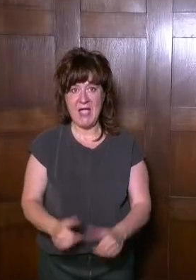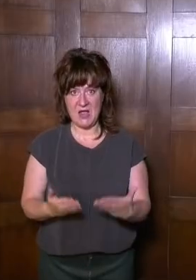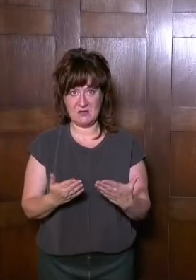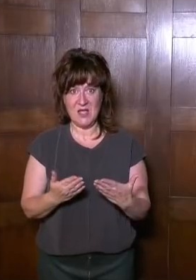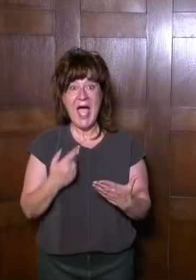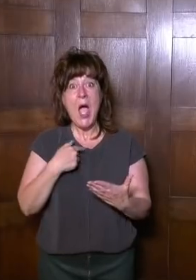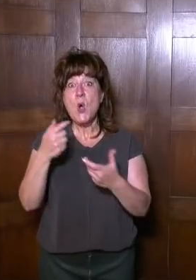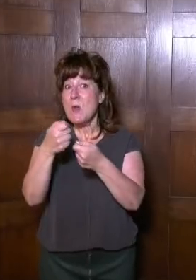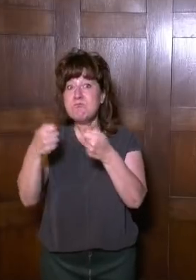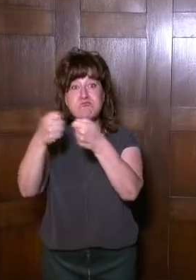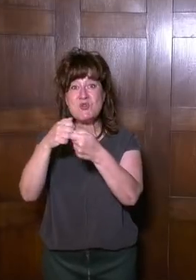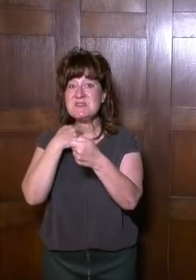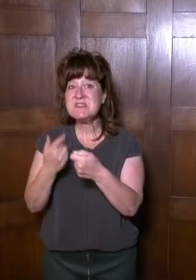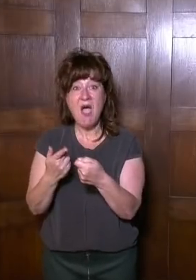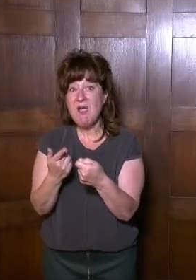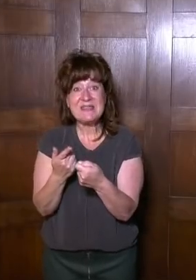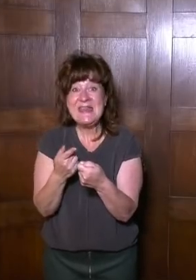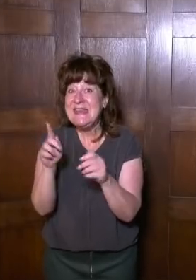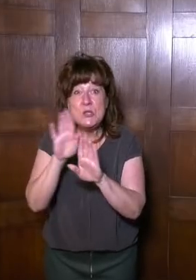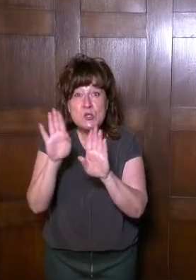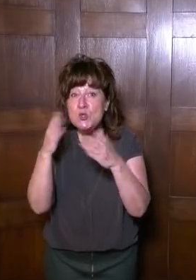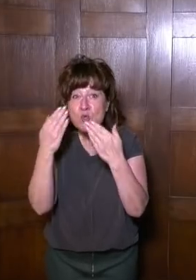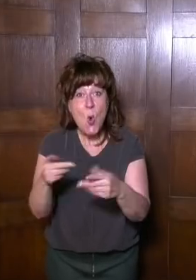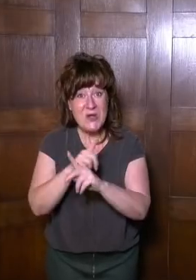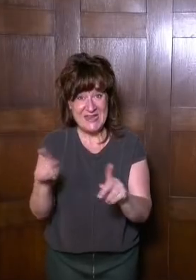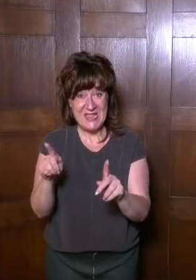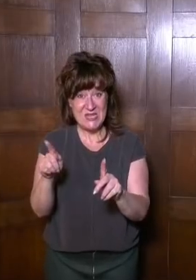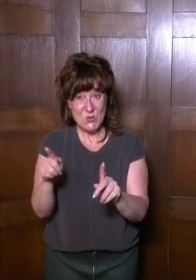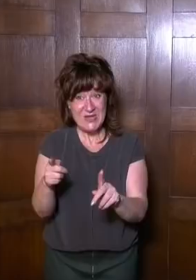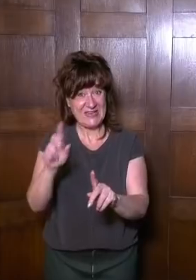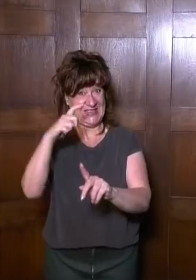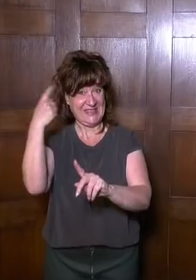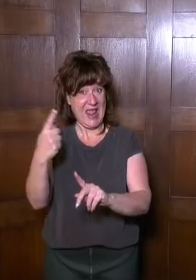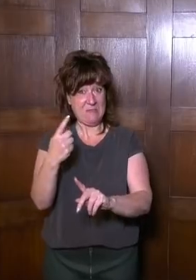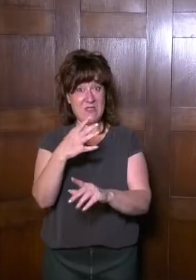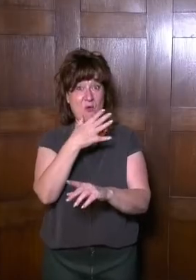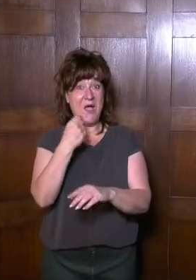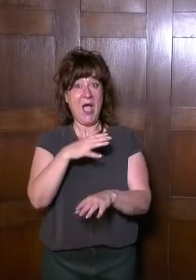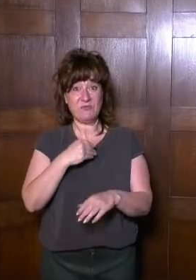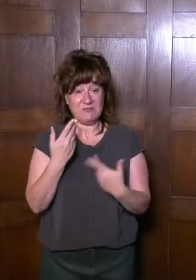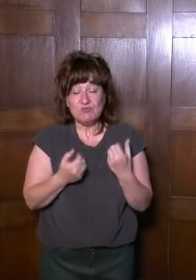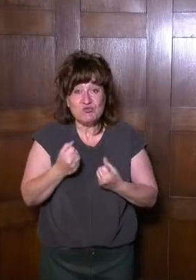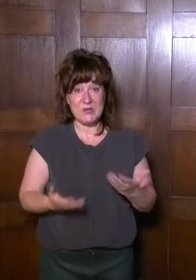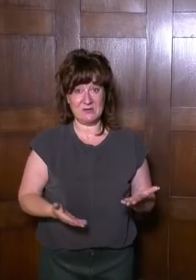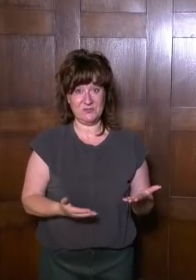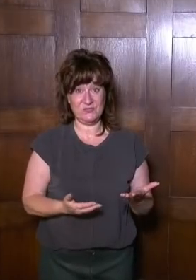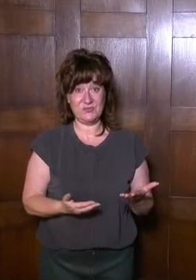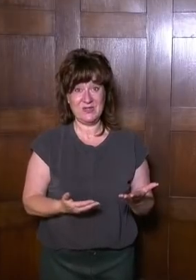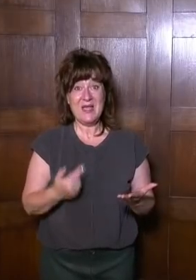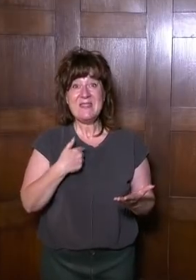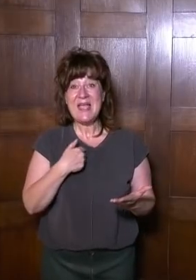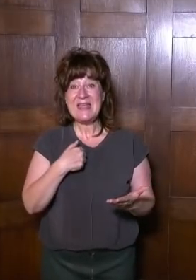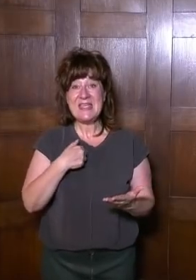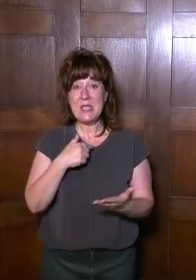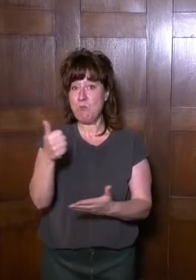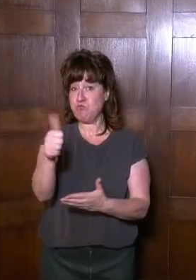Frage kommt, entweder nicht gehört wird oder nicht gehört werden will, dann ist natürlich die Sache schwierig. Dann beurteile ich